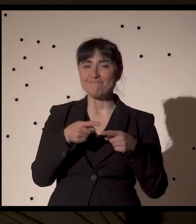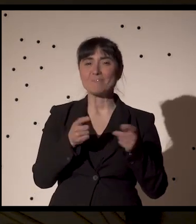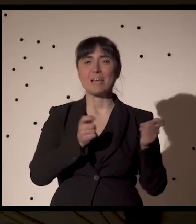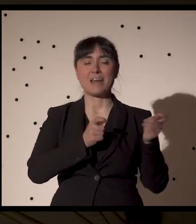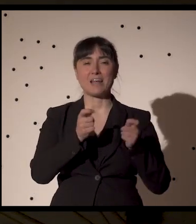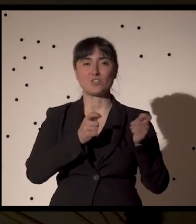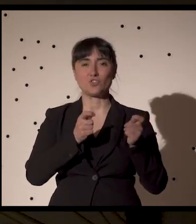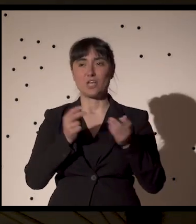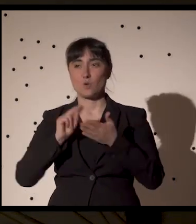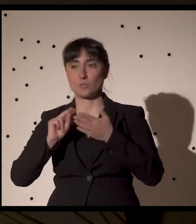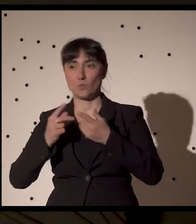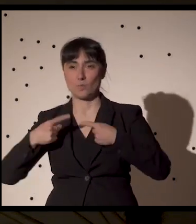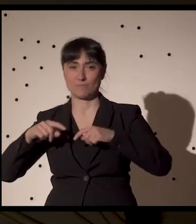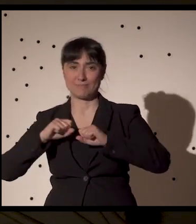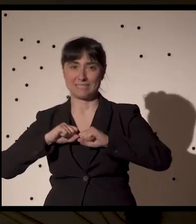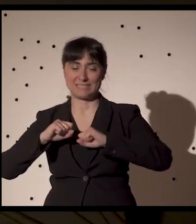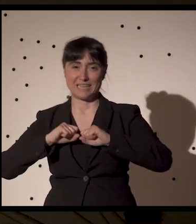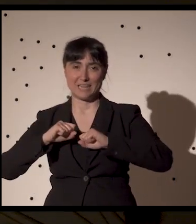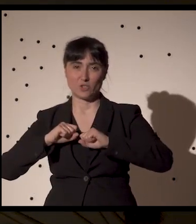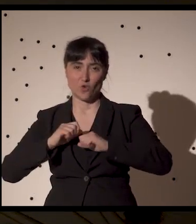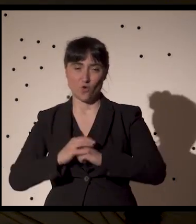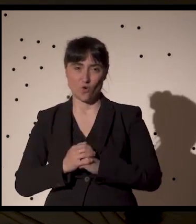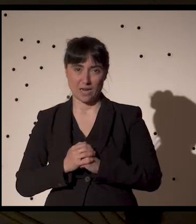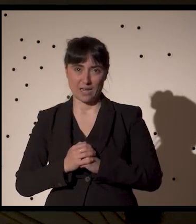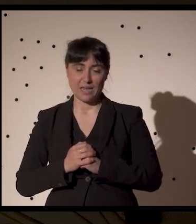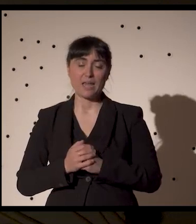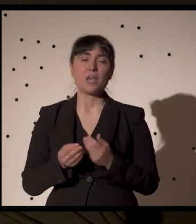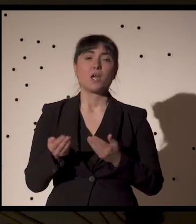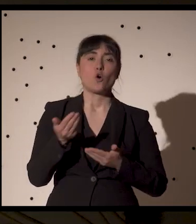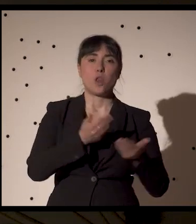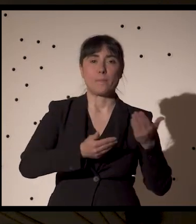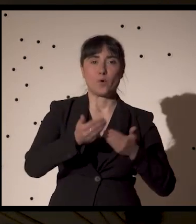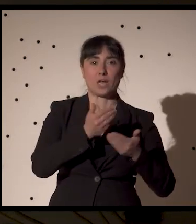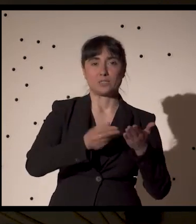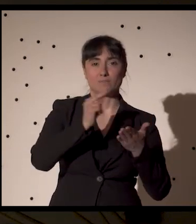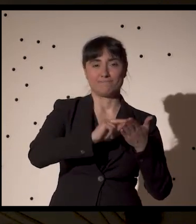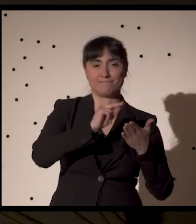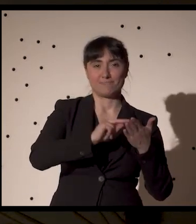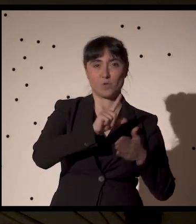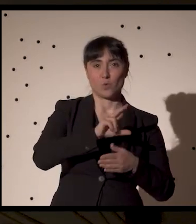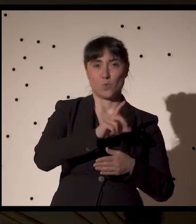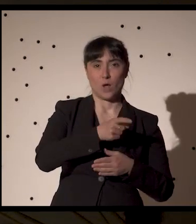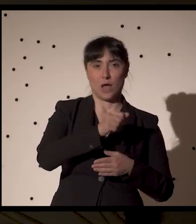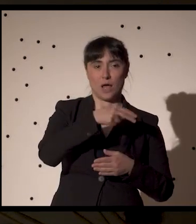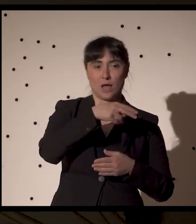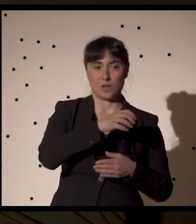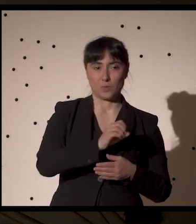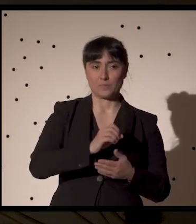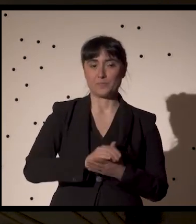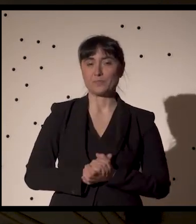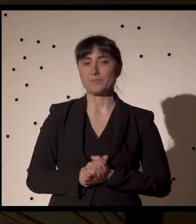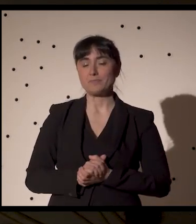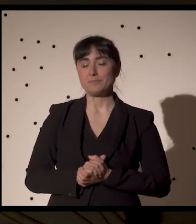rifici e produzione dell'AC di Lugano quindi un ritorno a uno dei a una delle